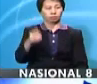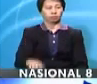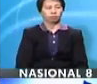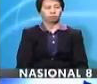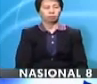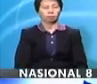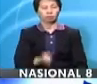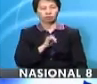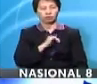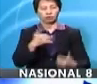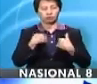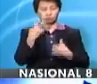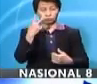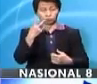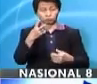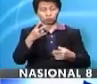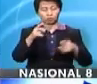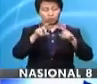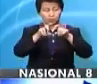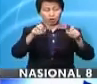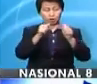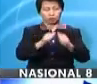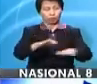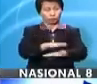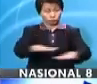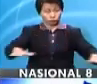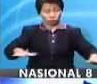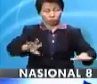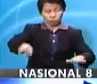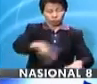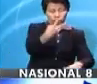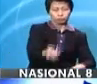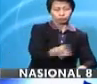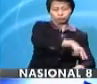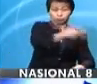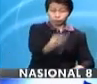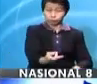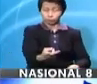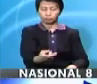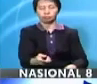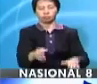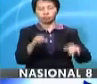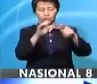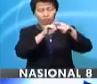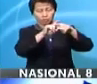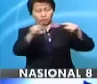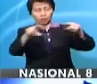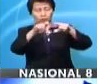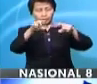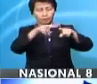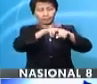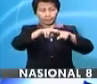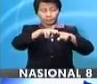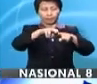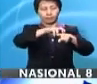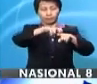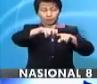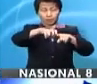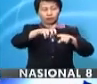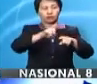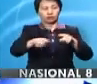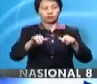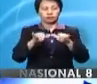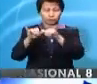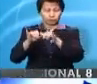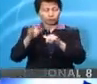sekarang, uneven bar dengan floor. Tapi saya juga pertandingkan 6 event kan. So, tapi kita tengok